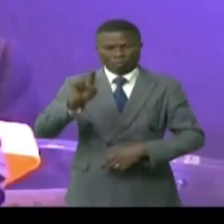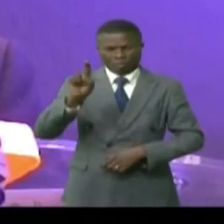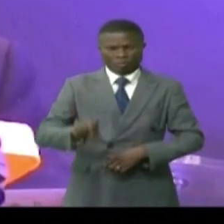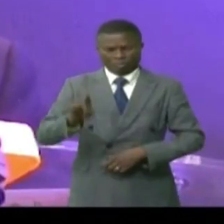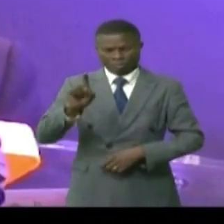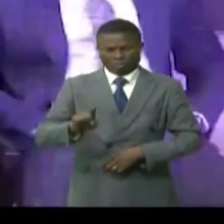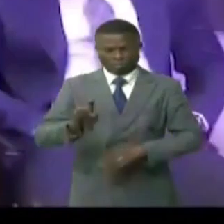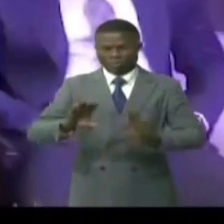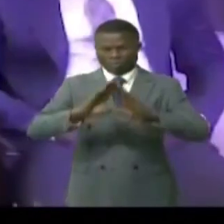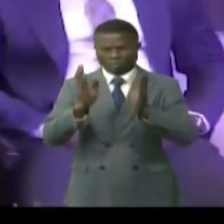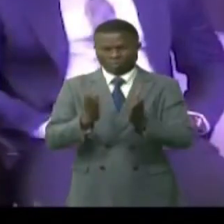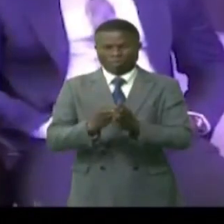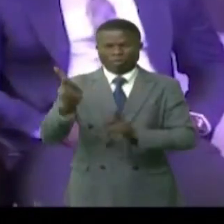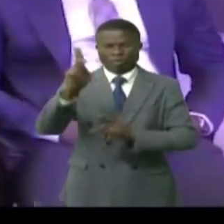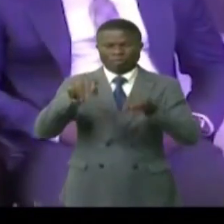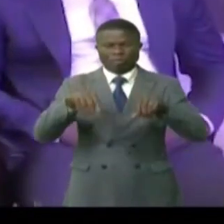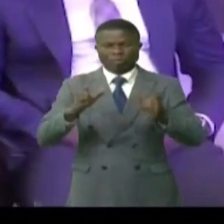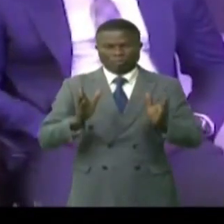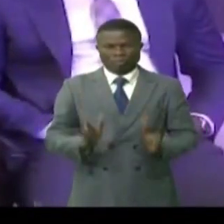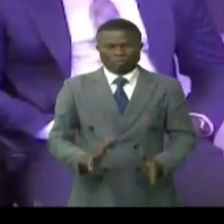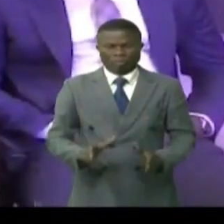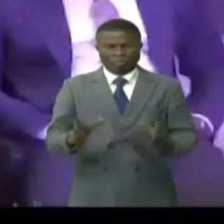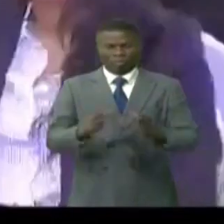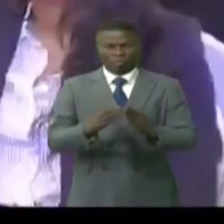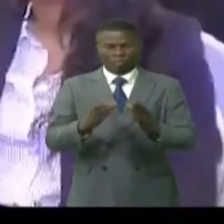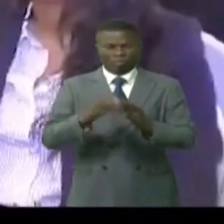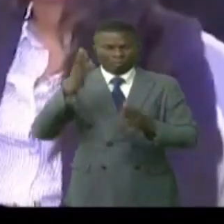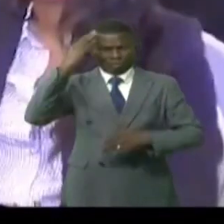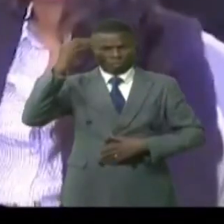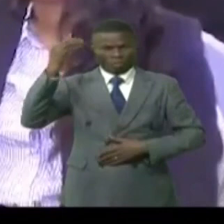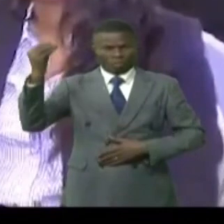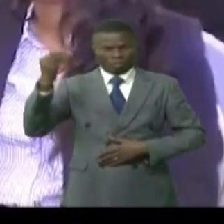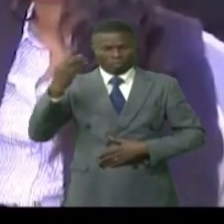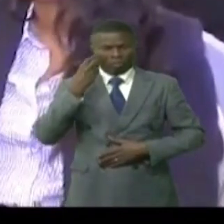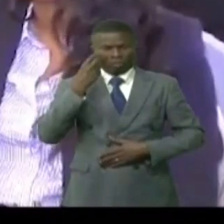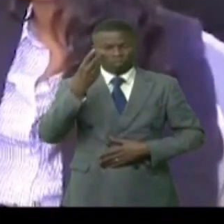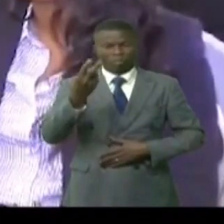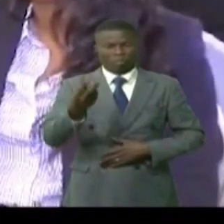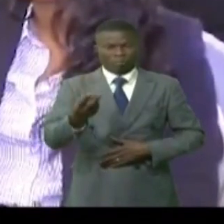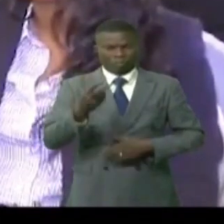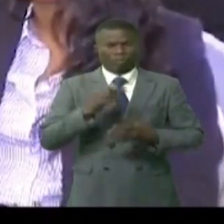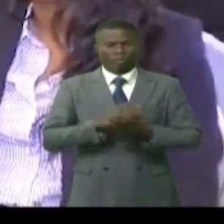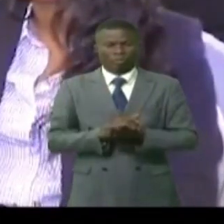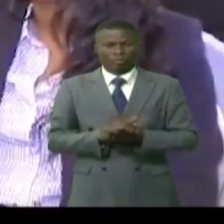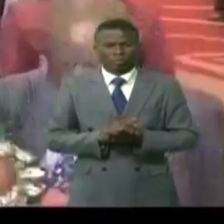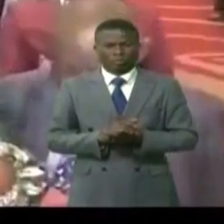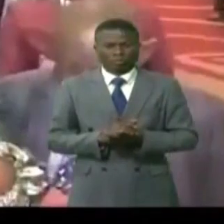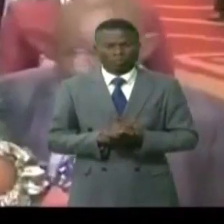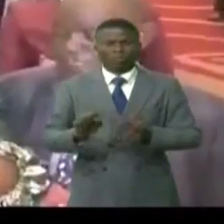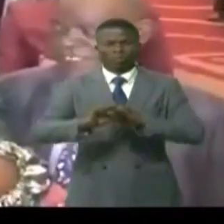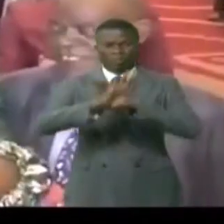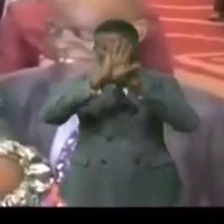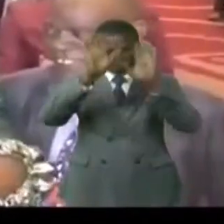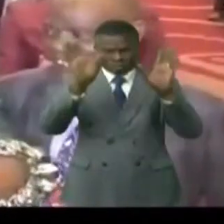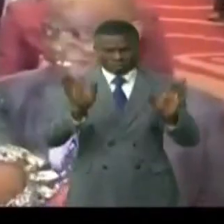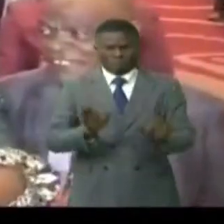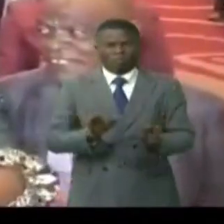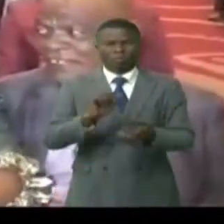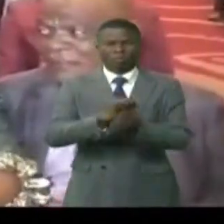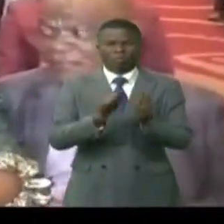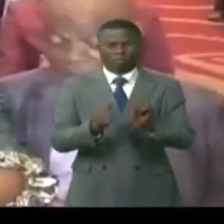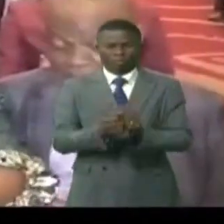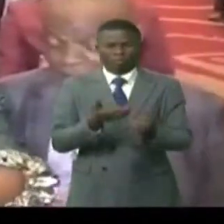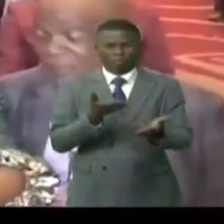souverain primaire, avec espoir de voir la lumière du consensus